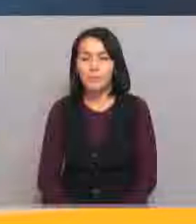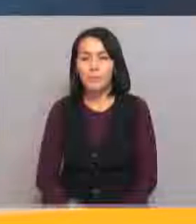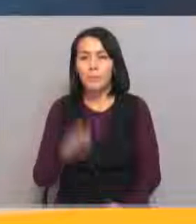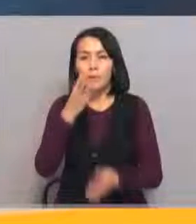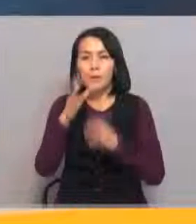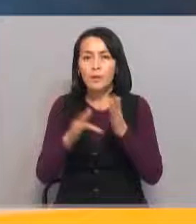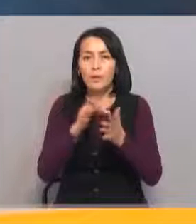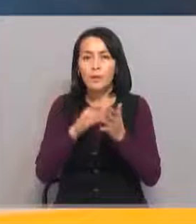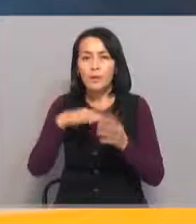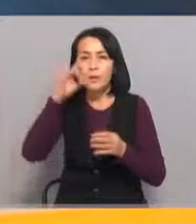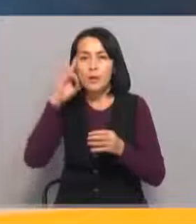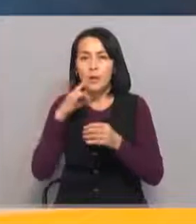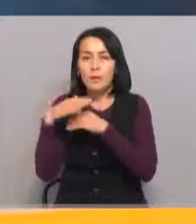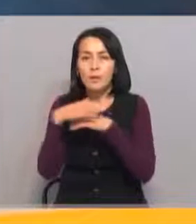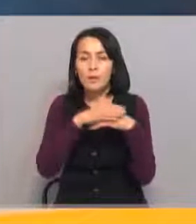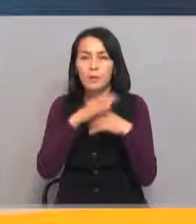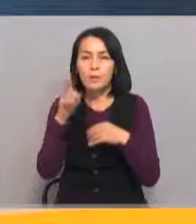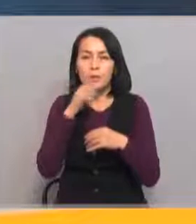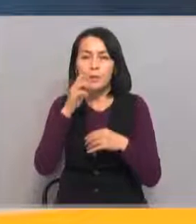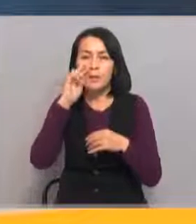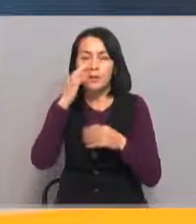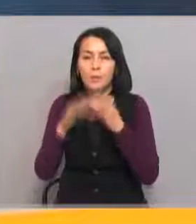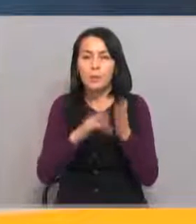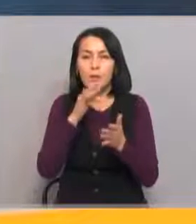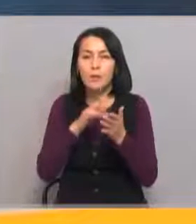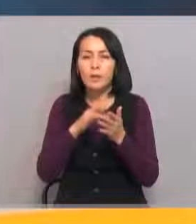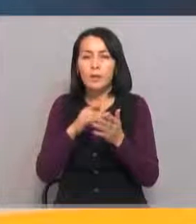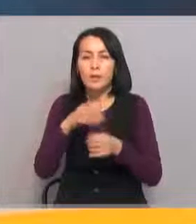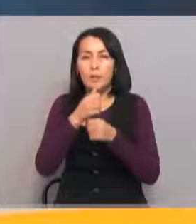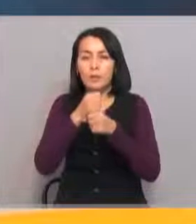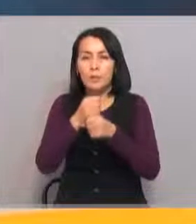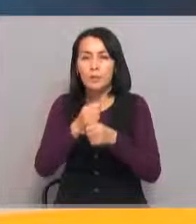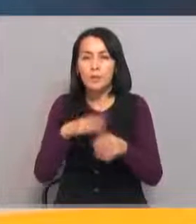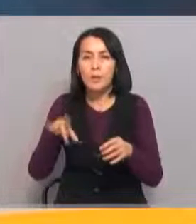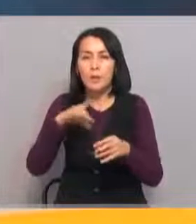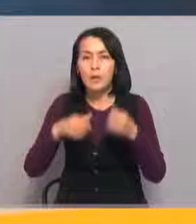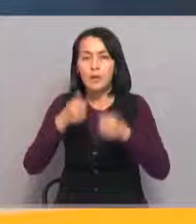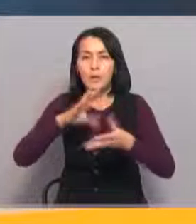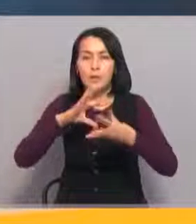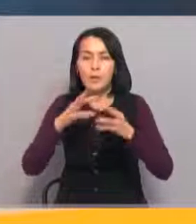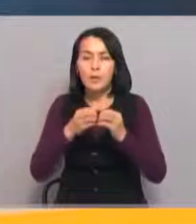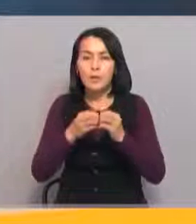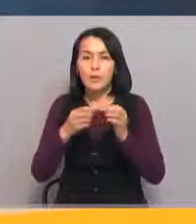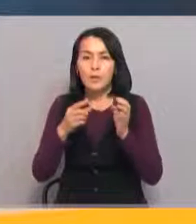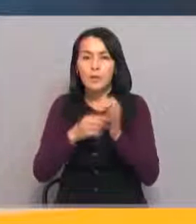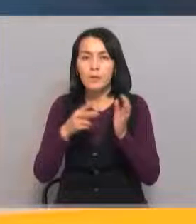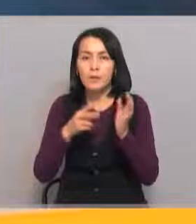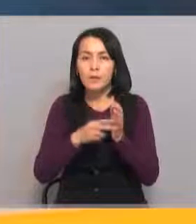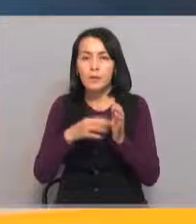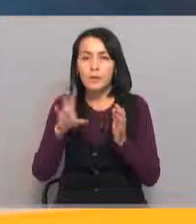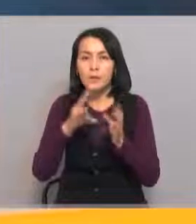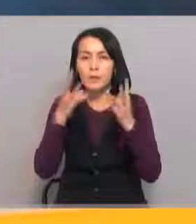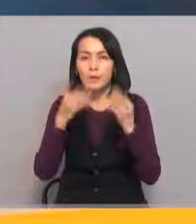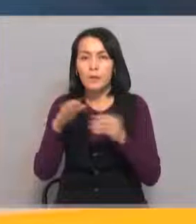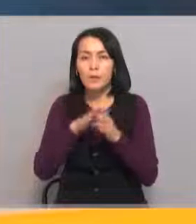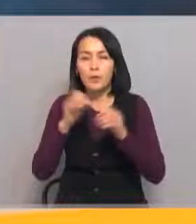үшінші мегаполисте қазақ күресінен жастар арасындағы Шымкент қаласы әкімінің кубогына арналған республикалық турнир қорытындыланды. 7-8 қараша аралығында